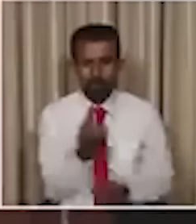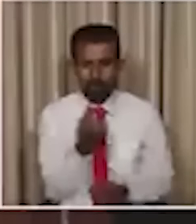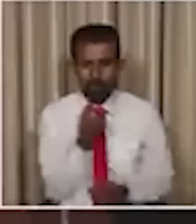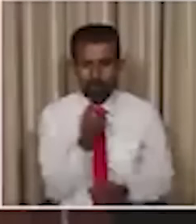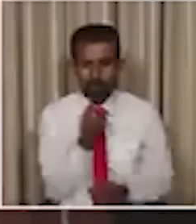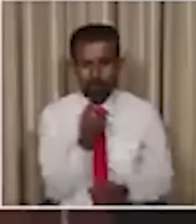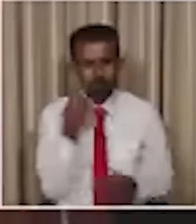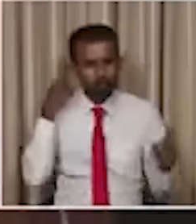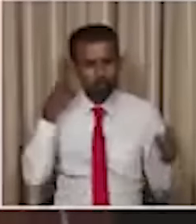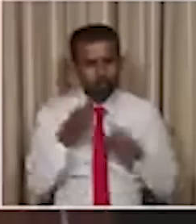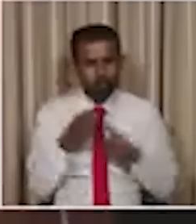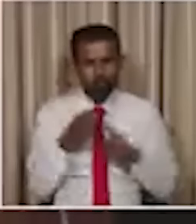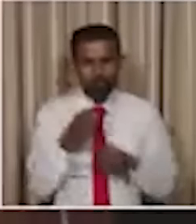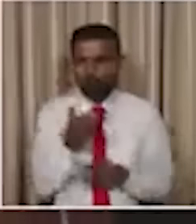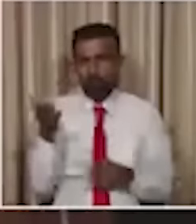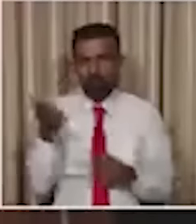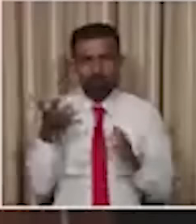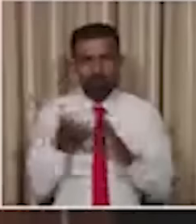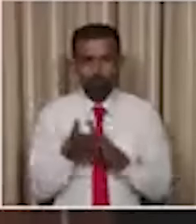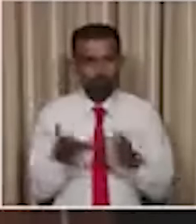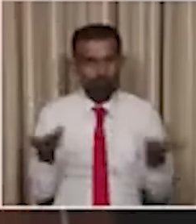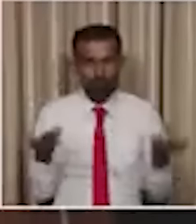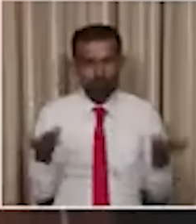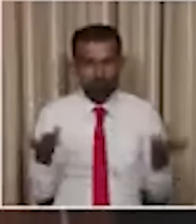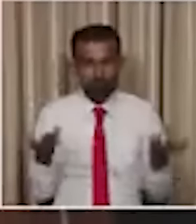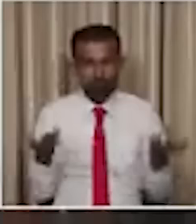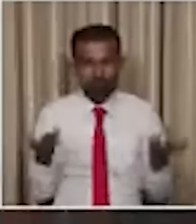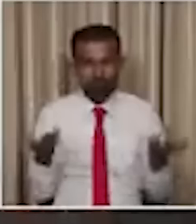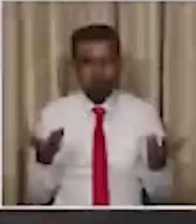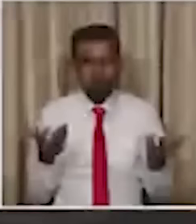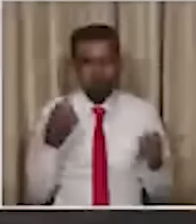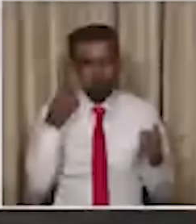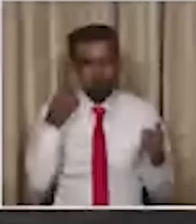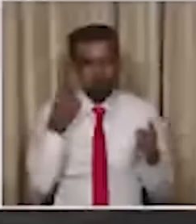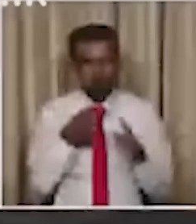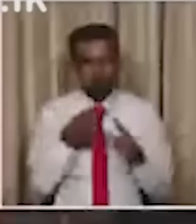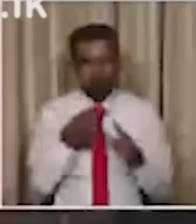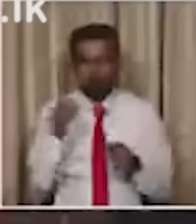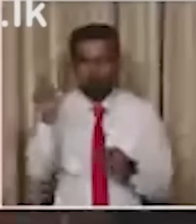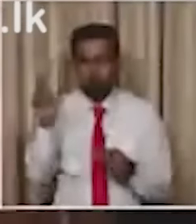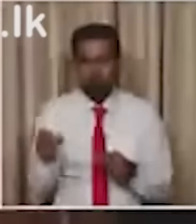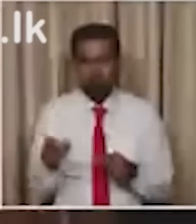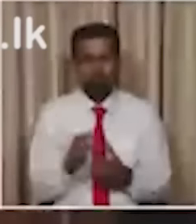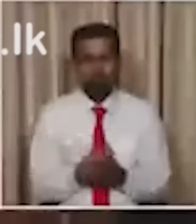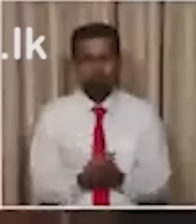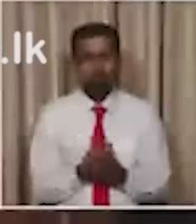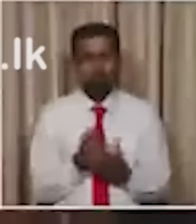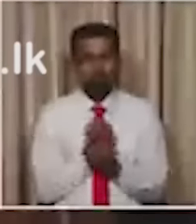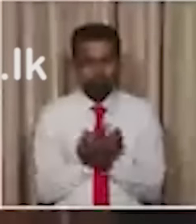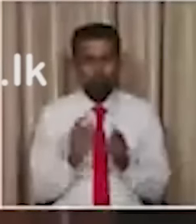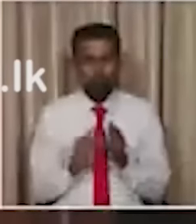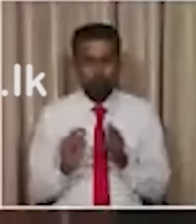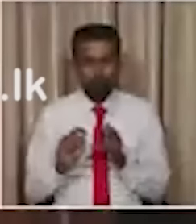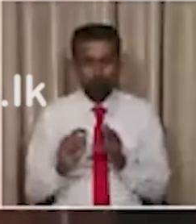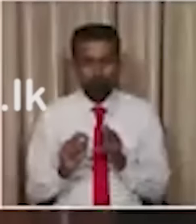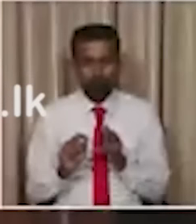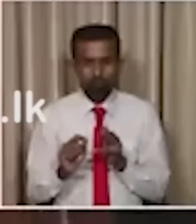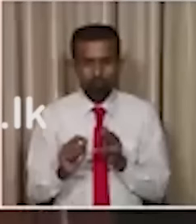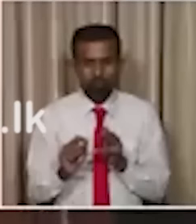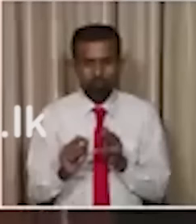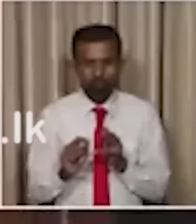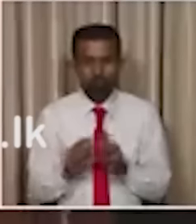ඒ සම්බන්ධයෙන් උත් කවුරුවත් වැරදි කරුවන් දෙලා නැත්. ඒ සම්බන්ධයෙන් කිසිම කෙනෙක් ඒ කියන්නේ පොලිසියට නේ තොරතුරු මට